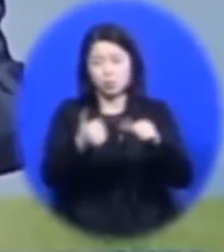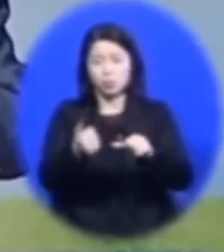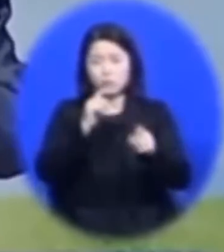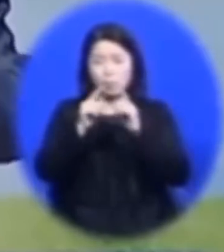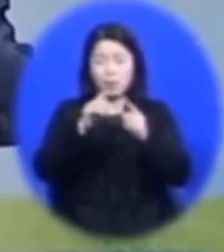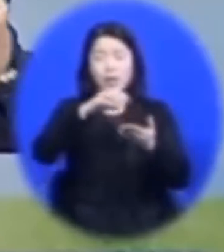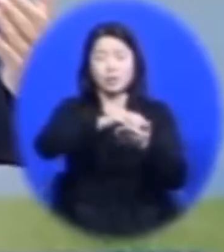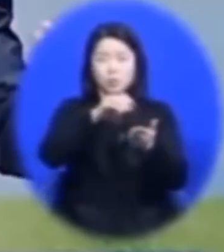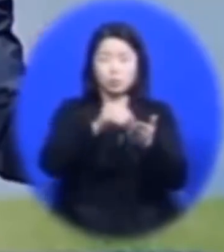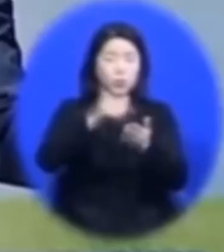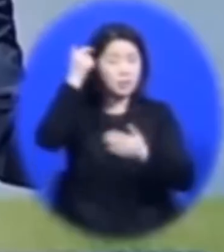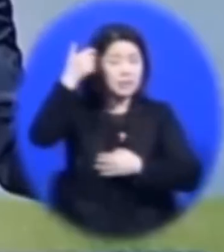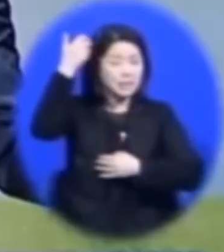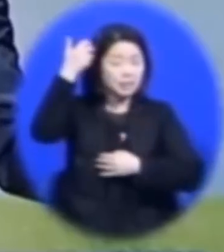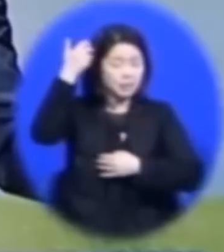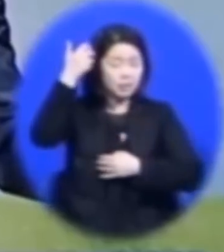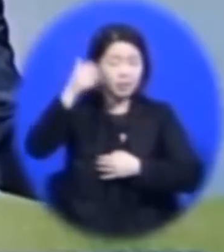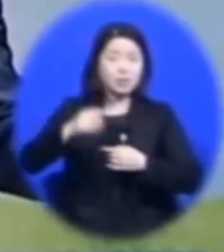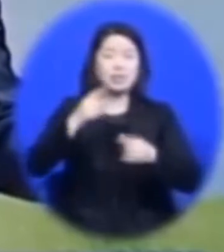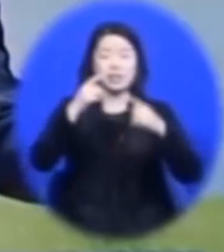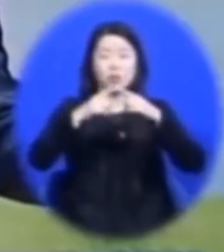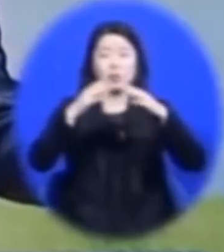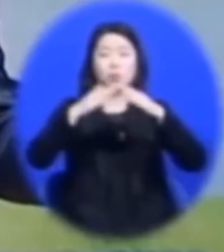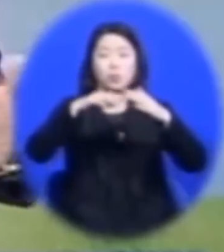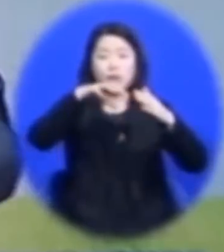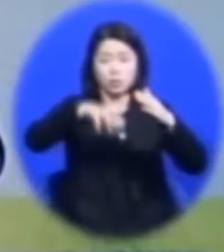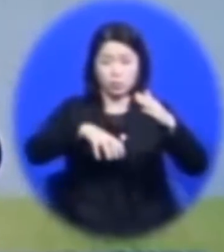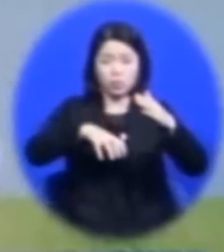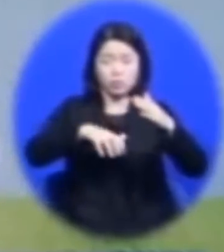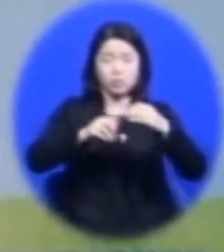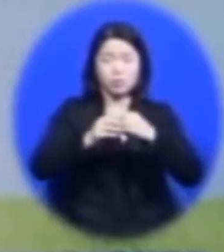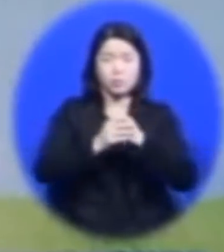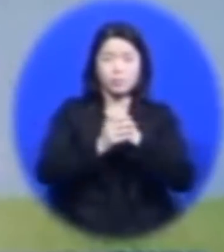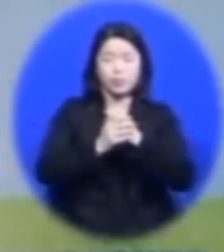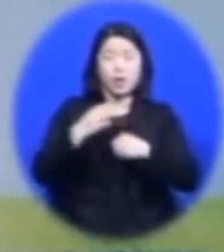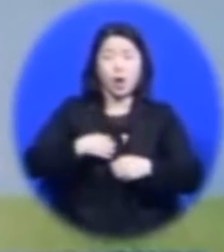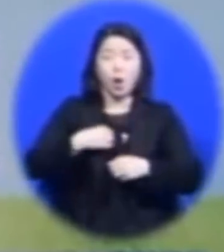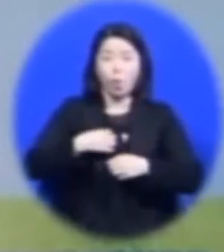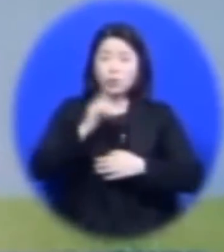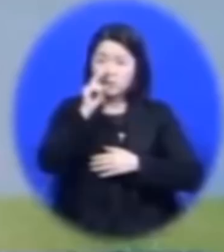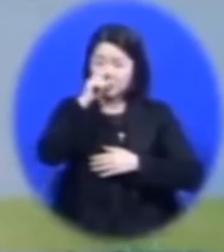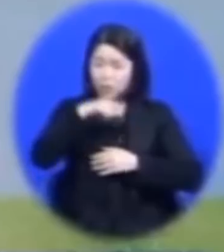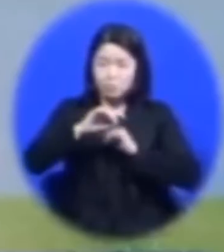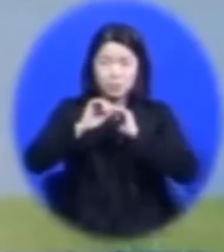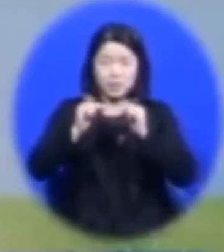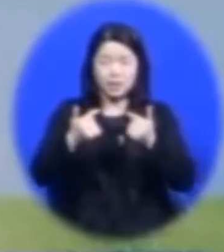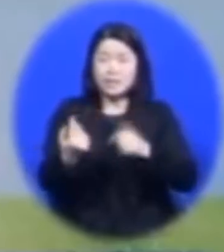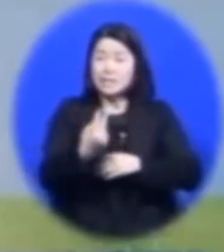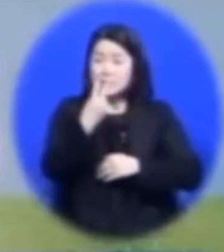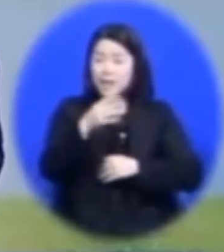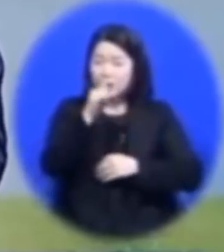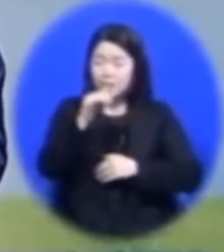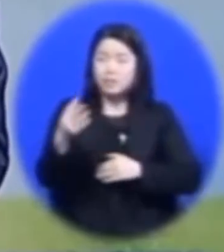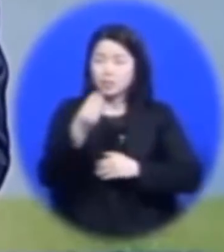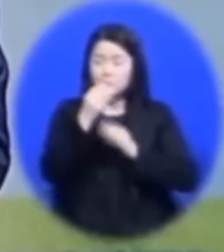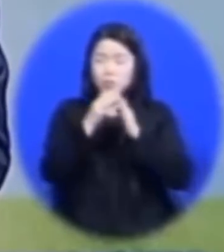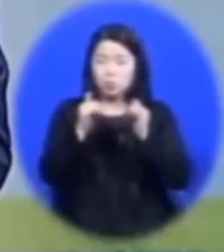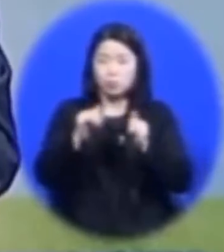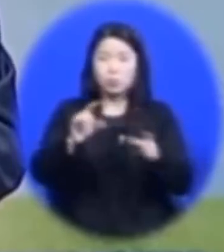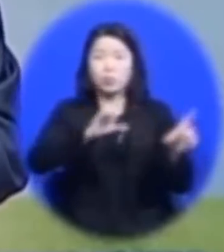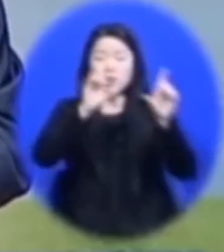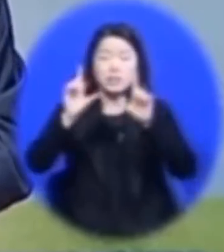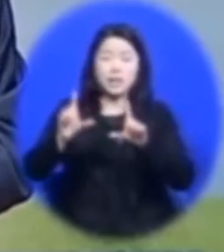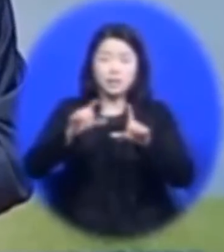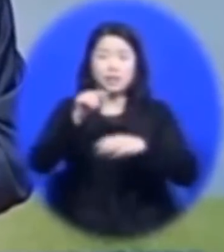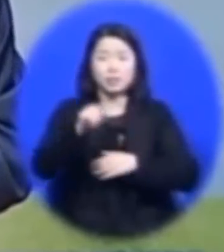말할 정도의 영적인 상태인 교회에서 옷을 더럽히지 않는 살아있는 성도로서 산다는 것은